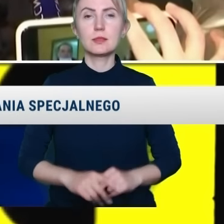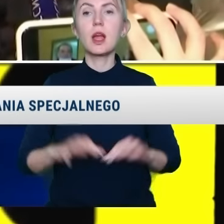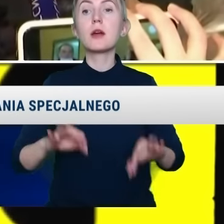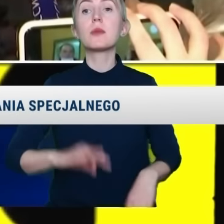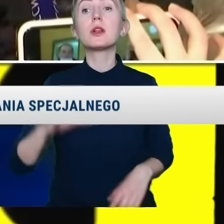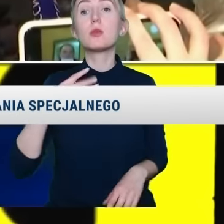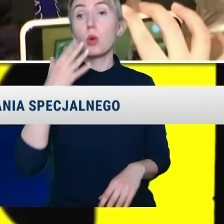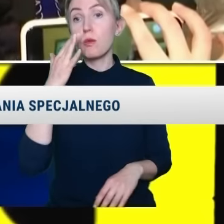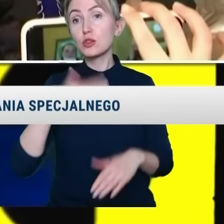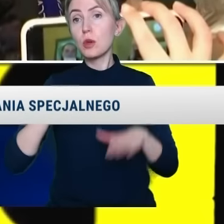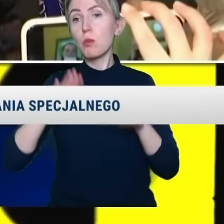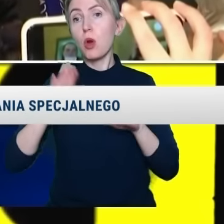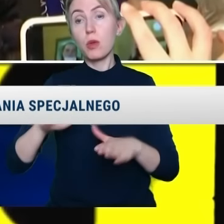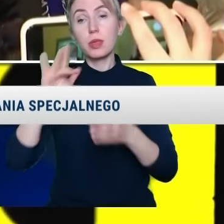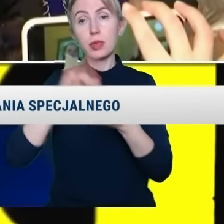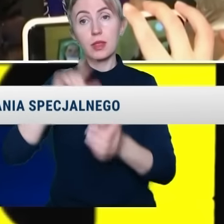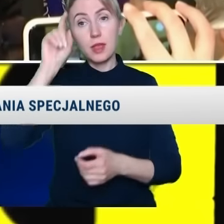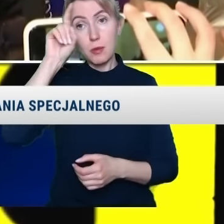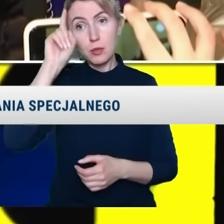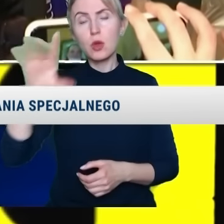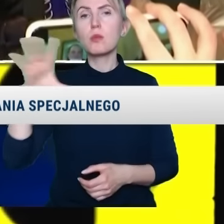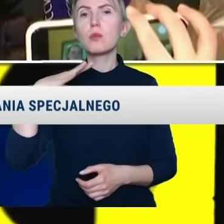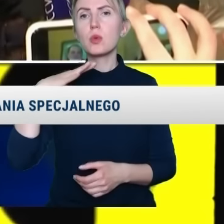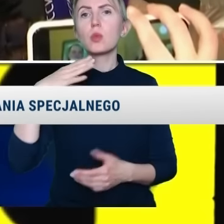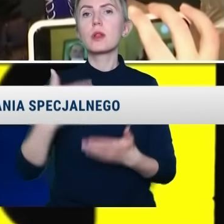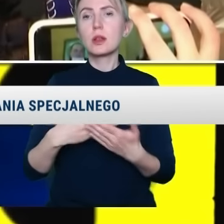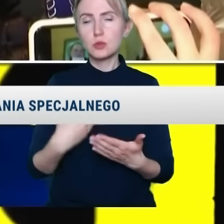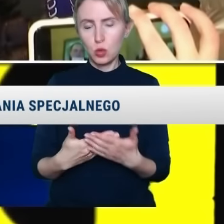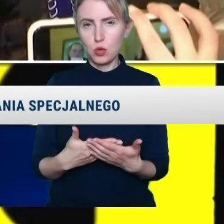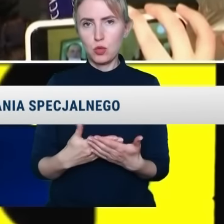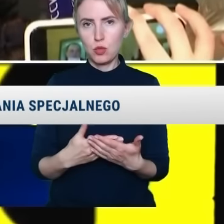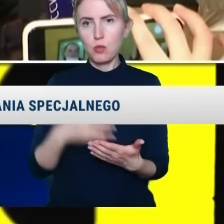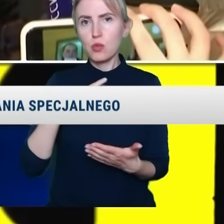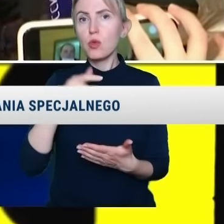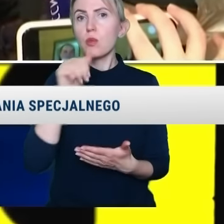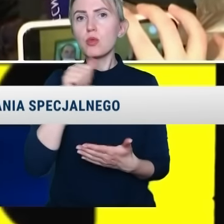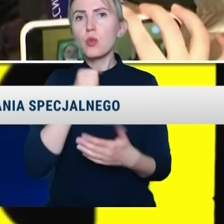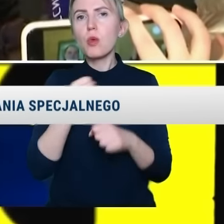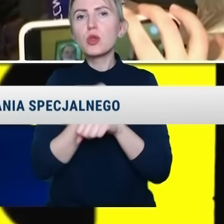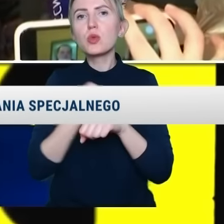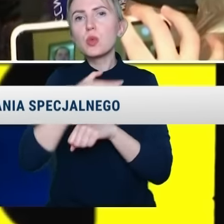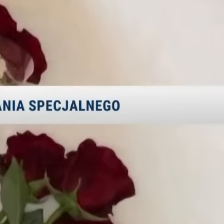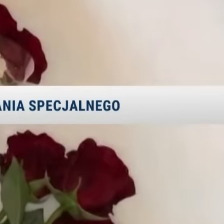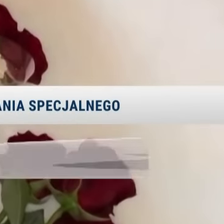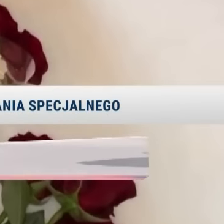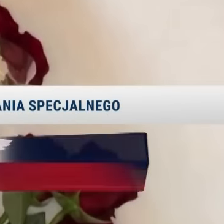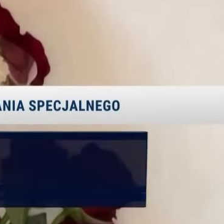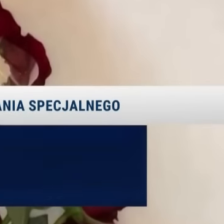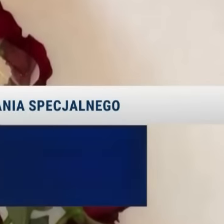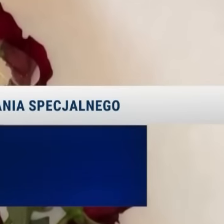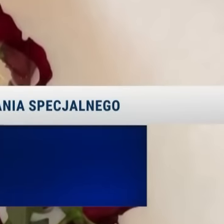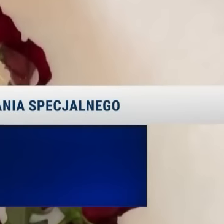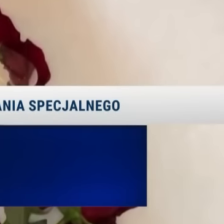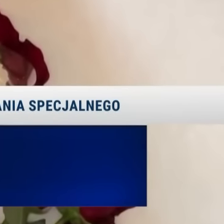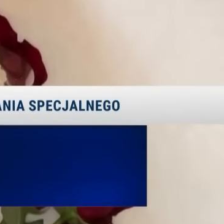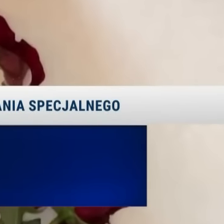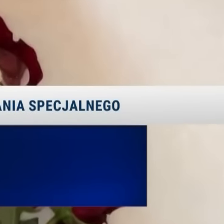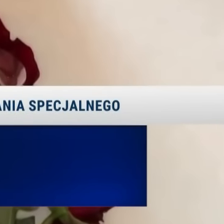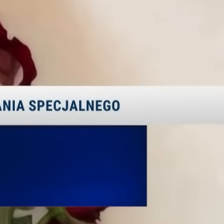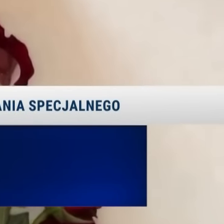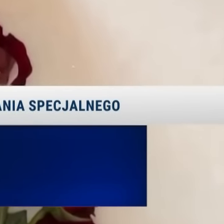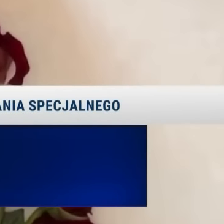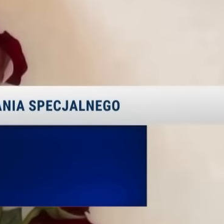tym jego pobycie w Niemczech. No on był tam z tego powodu, że próbowano go truć nowiczokiem w samolocie, którym